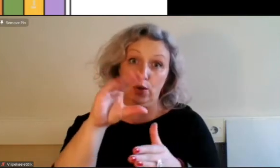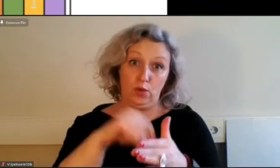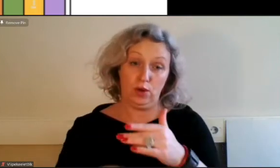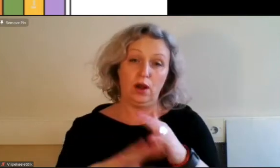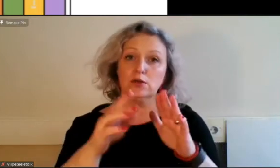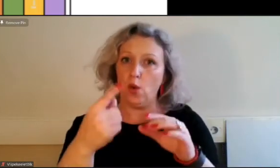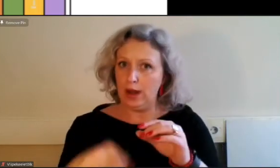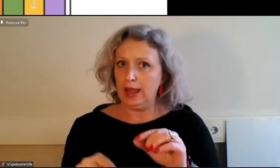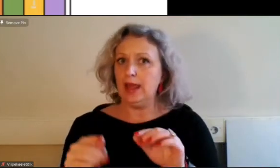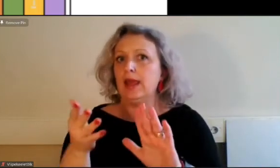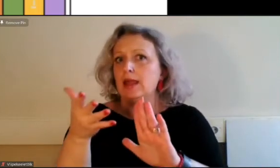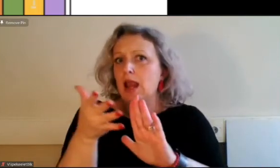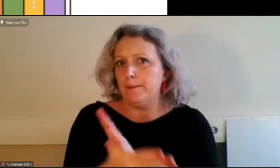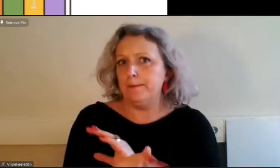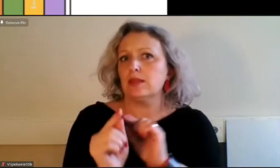kuskil